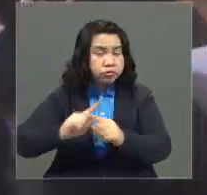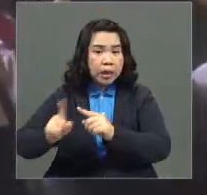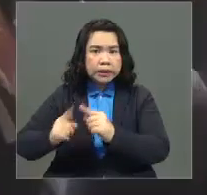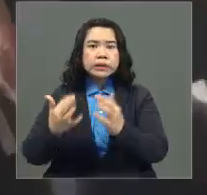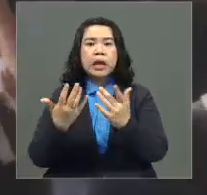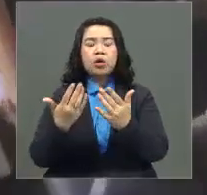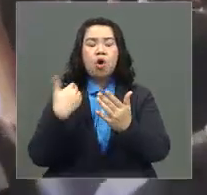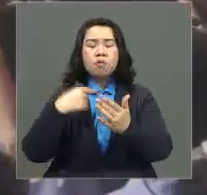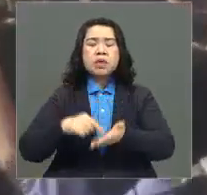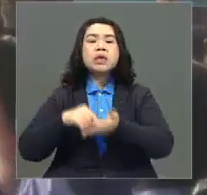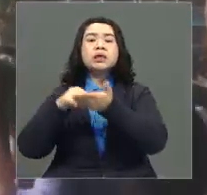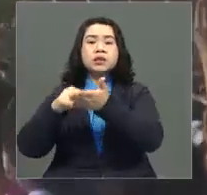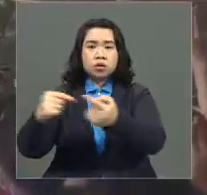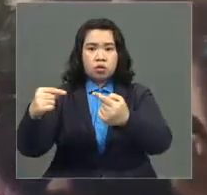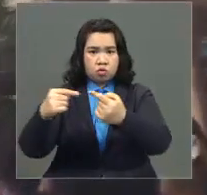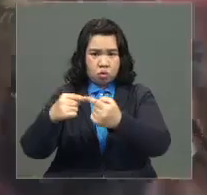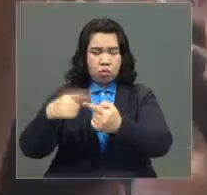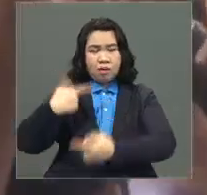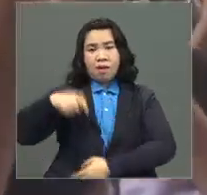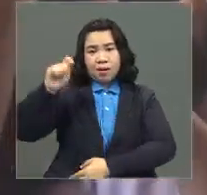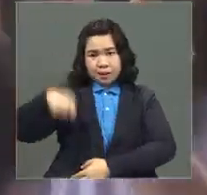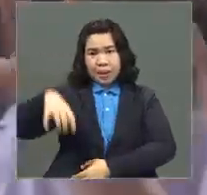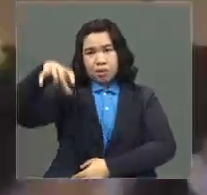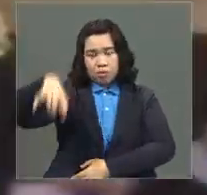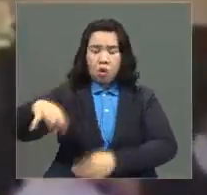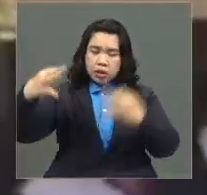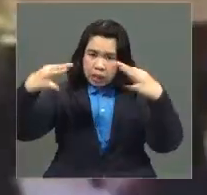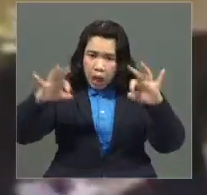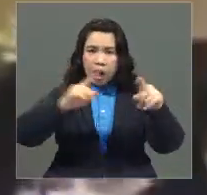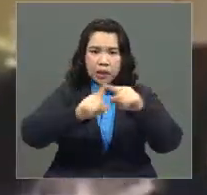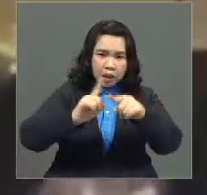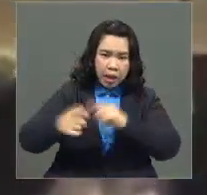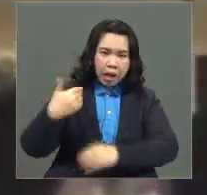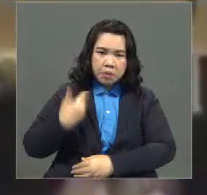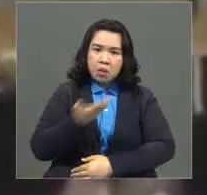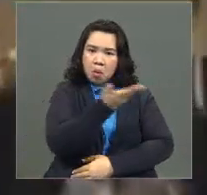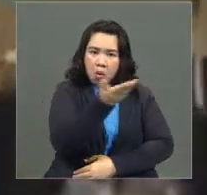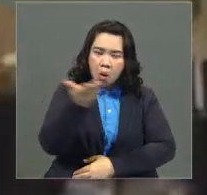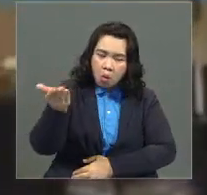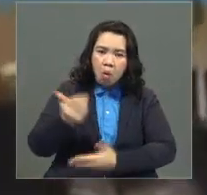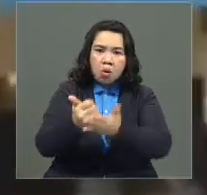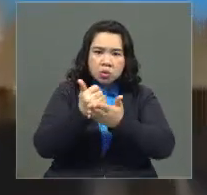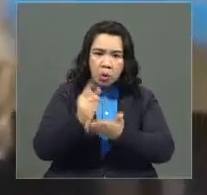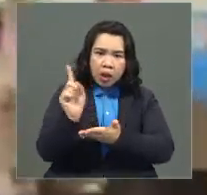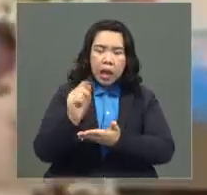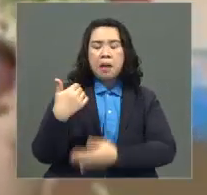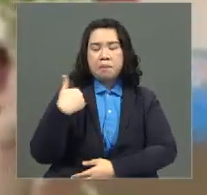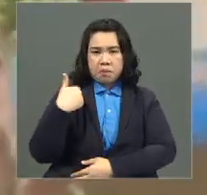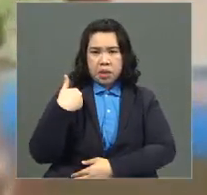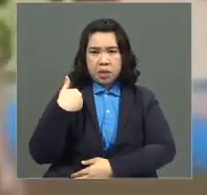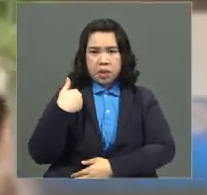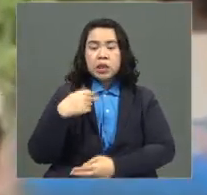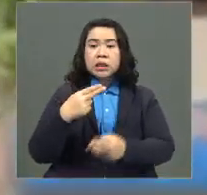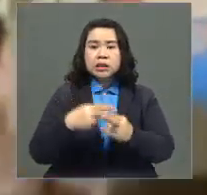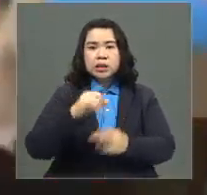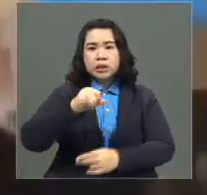อเรื่องไปยังคณะกรรมการกิจการศาลองค์กรอิสระองค์กรอัยการรัฐวิสาหกิจองค์การมหาชนและกองทุนที่มีน